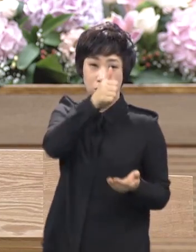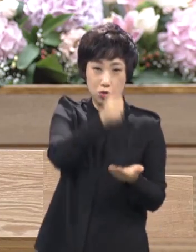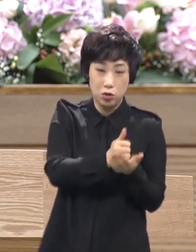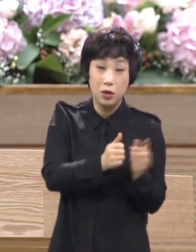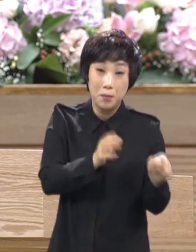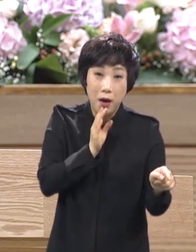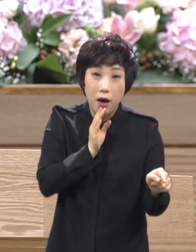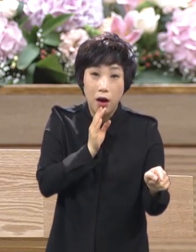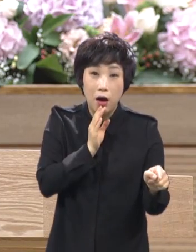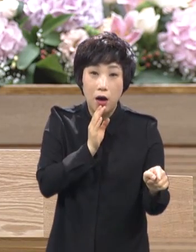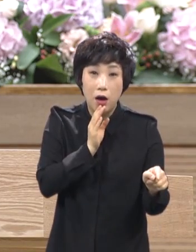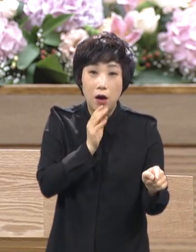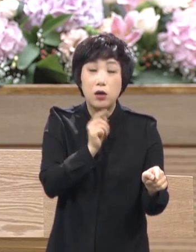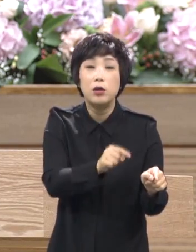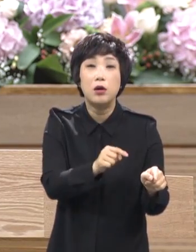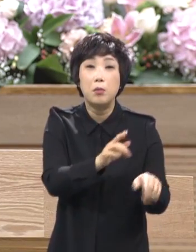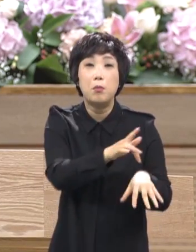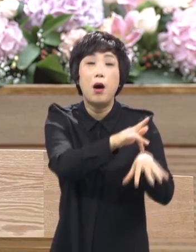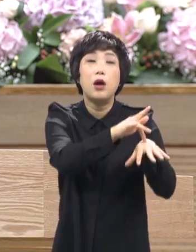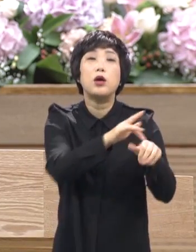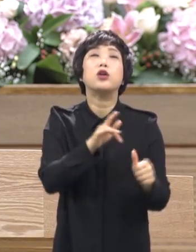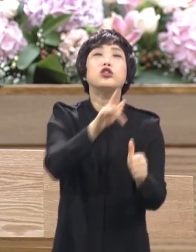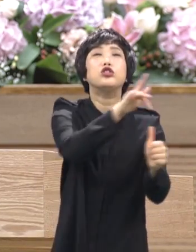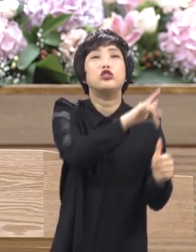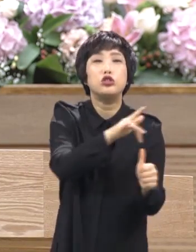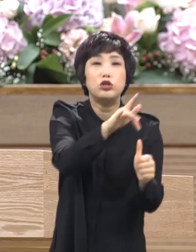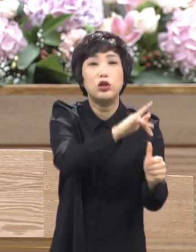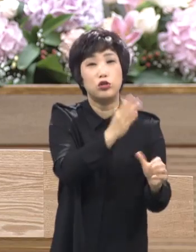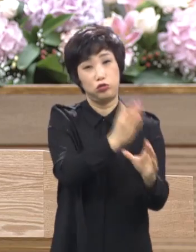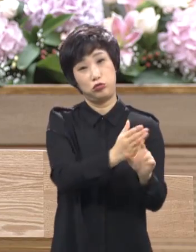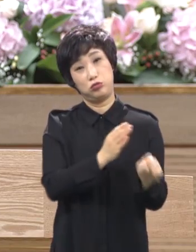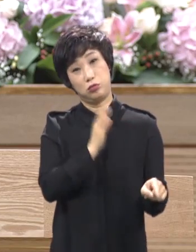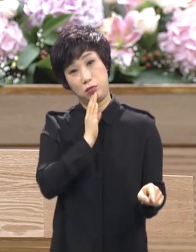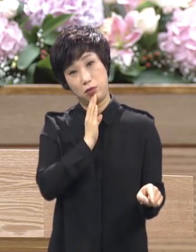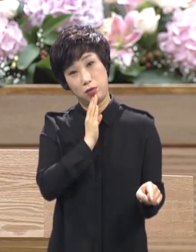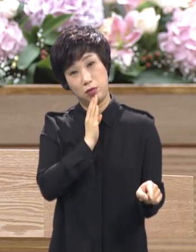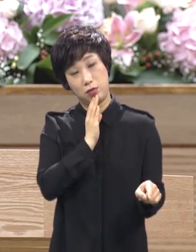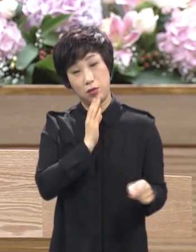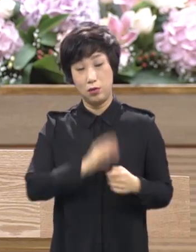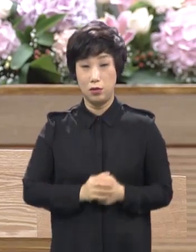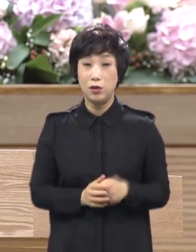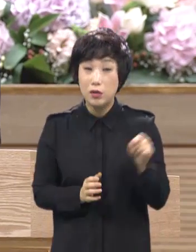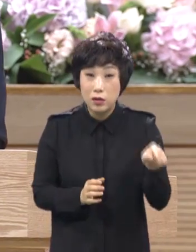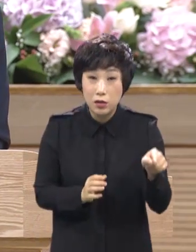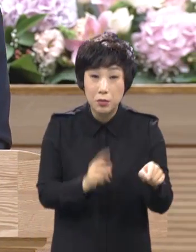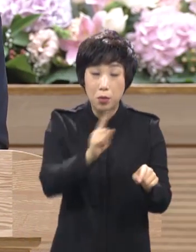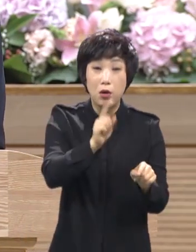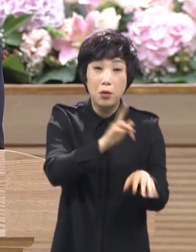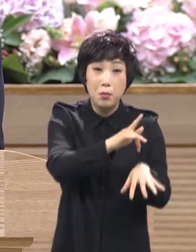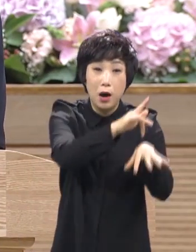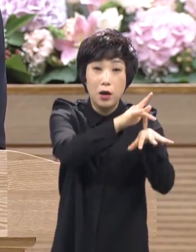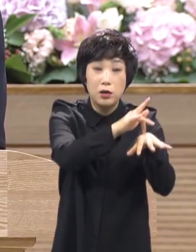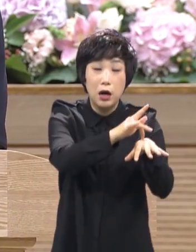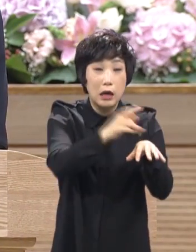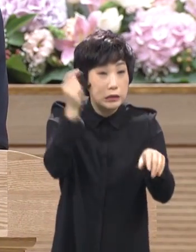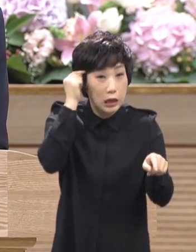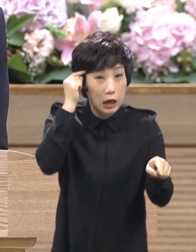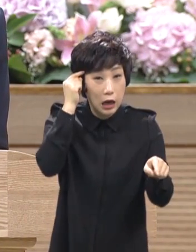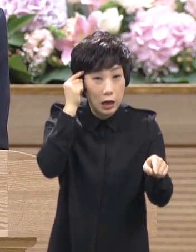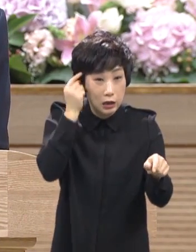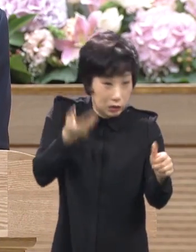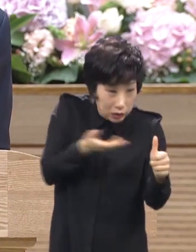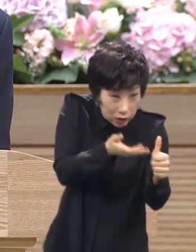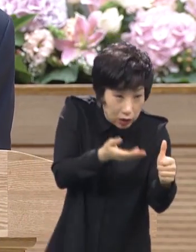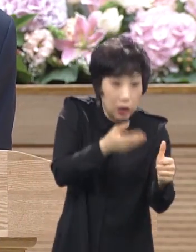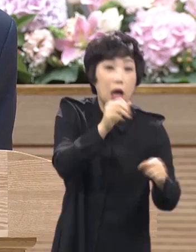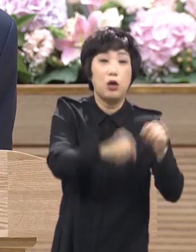저는 마귀가 지배하고 있구나, 저는 마귀가 생각을 주는